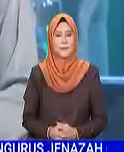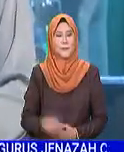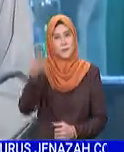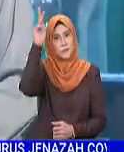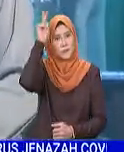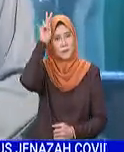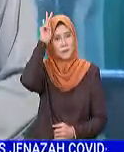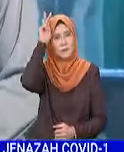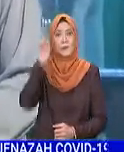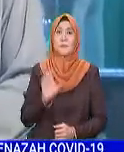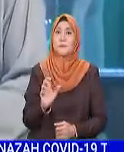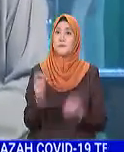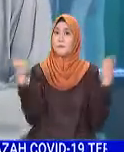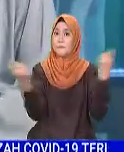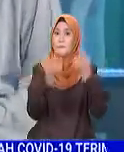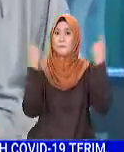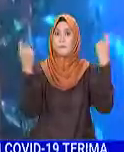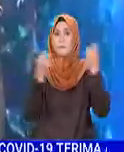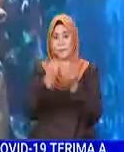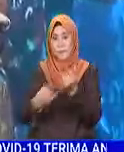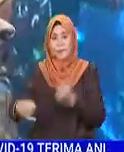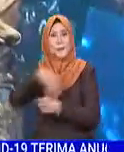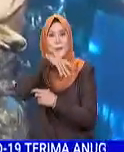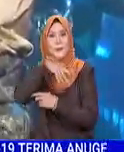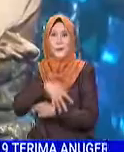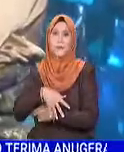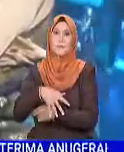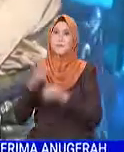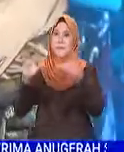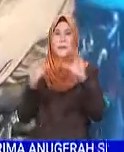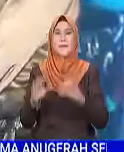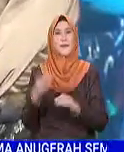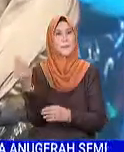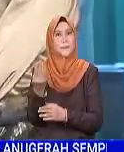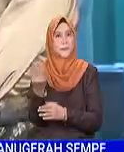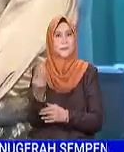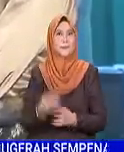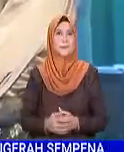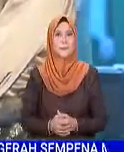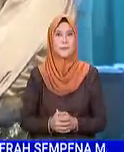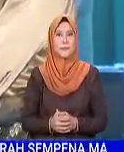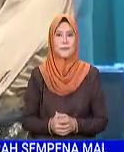Di Kelantan, melalui ransel diraikan secara sederhana.